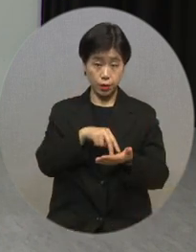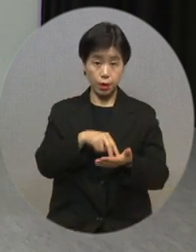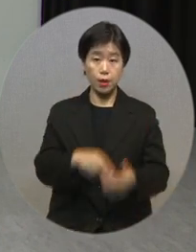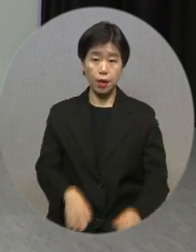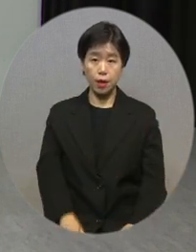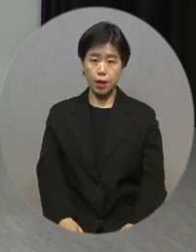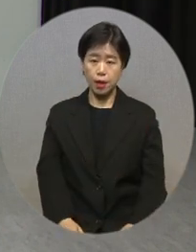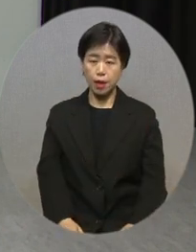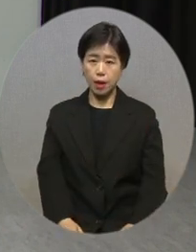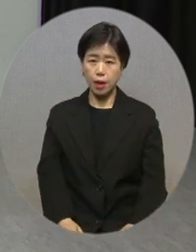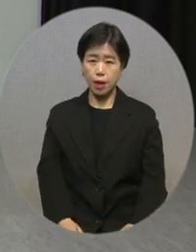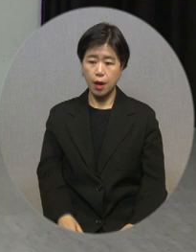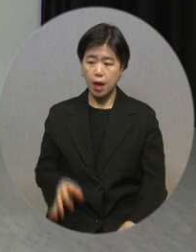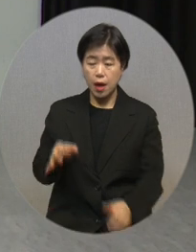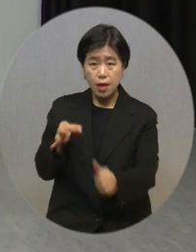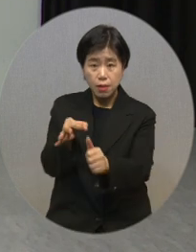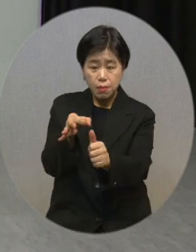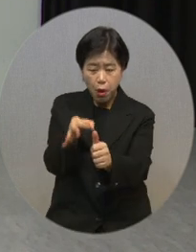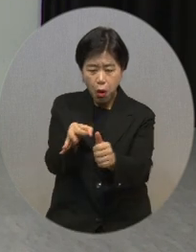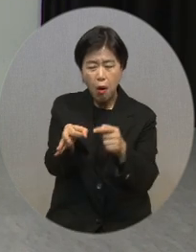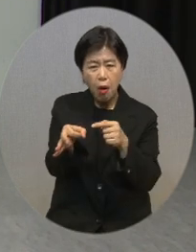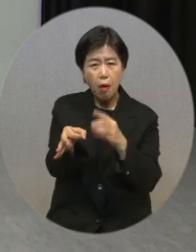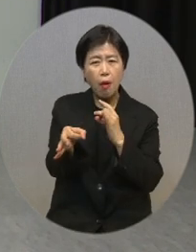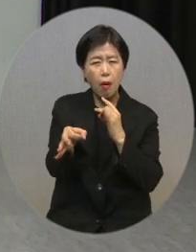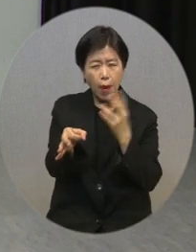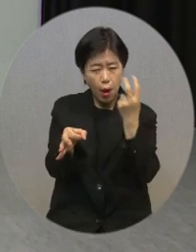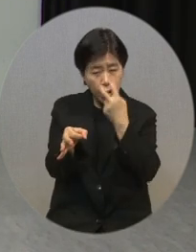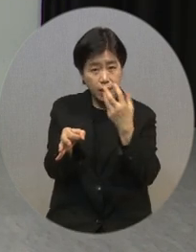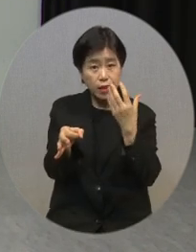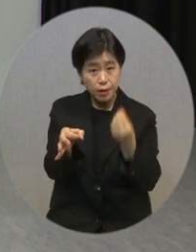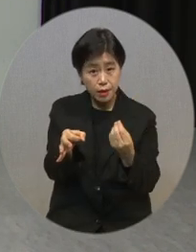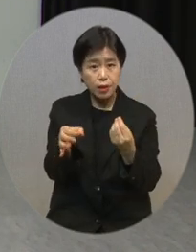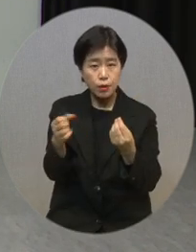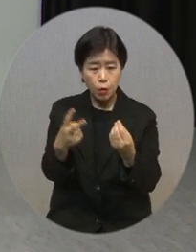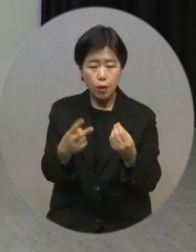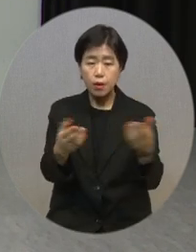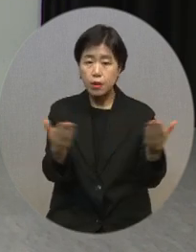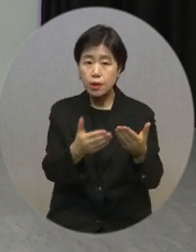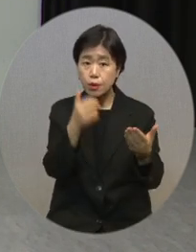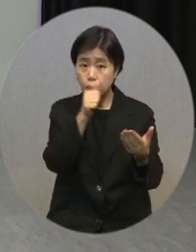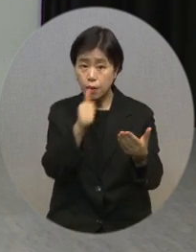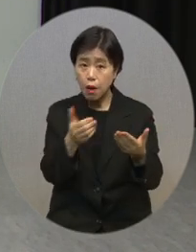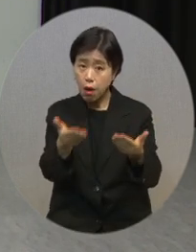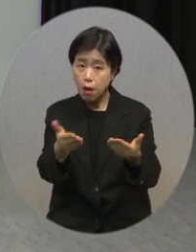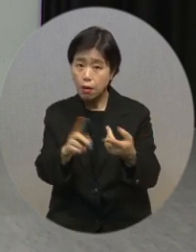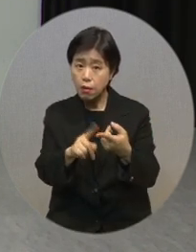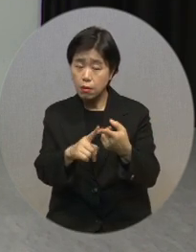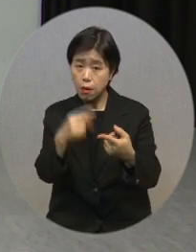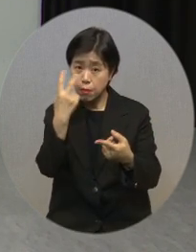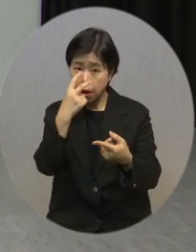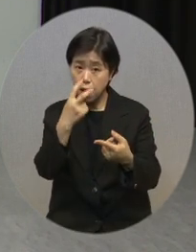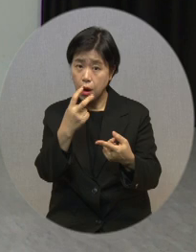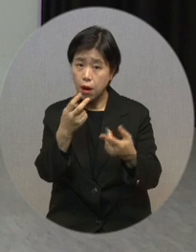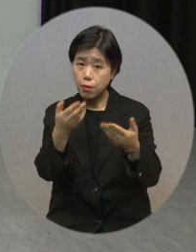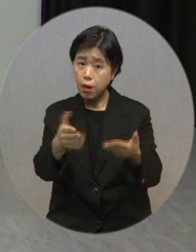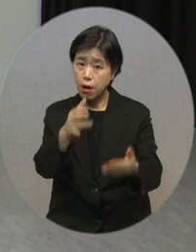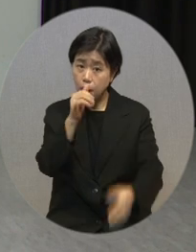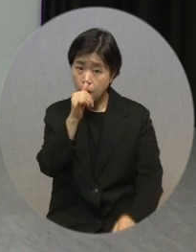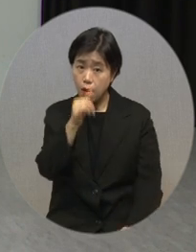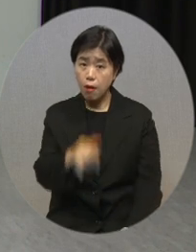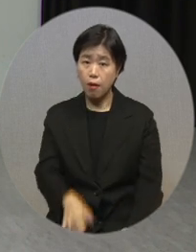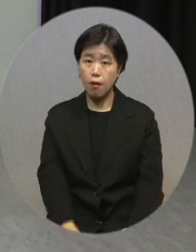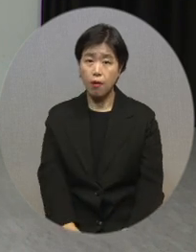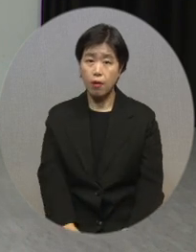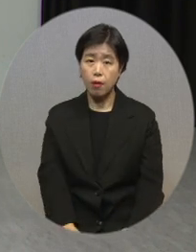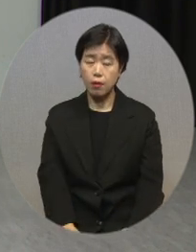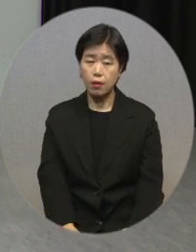실업을 확인하고 네. 취업을 알선하고 구직 활동을 다 확인하고 그렇게 하면은 근로자들은 편하게 그 실업급여를 받고